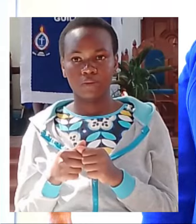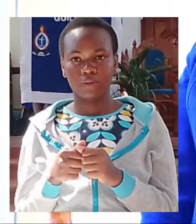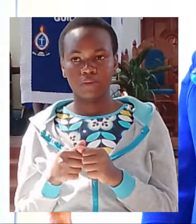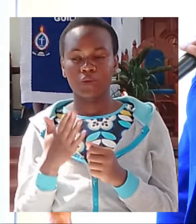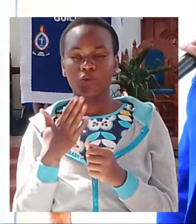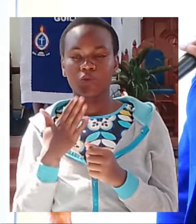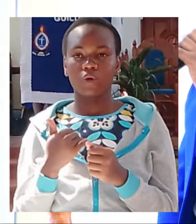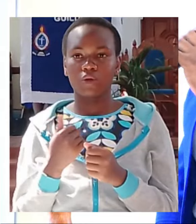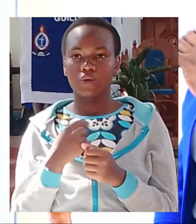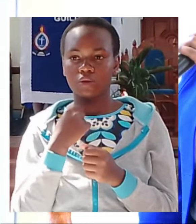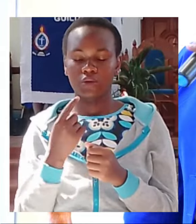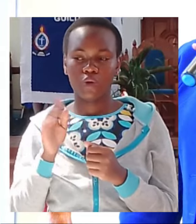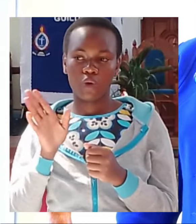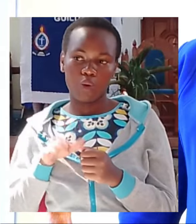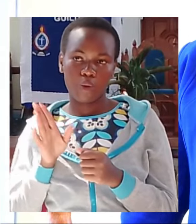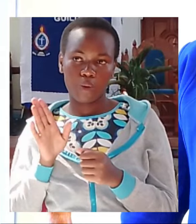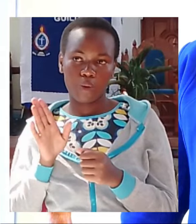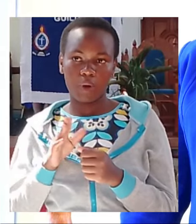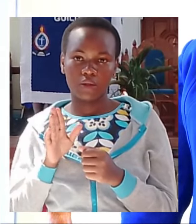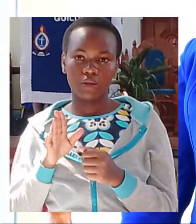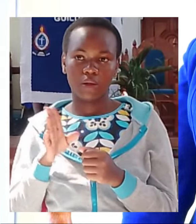I want to challenge you, the Women's Guild,